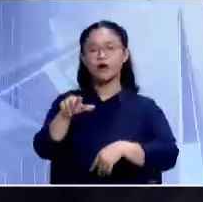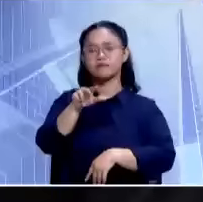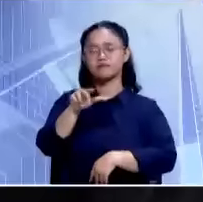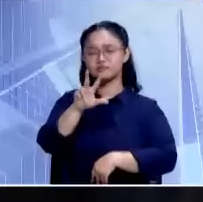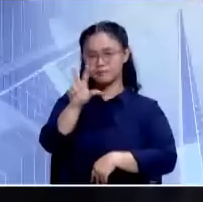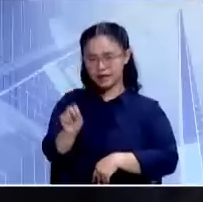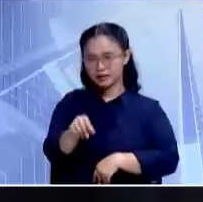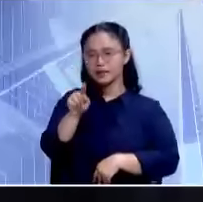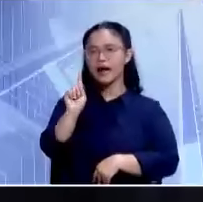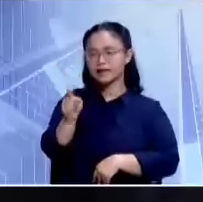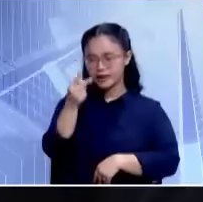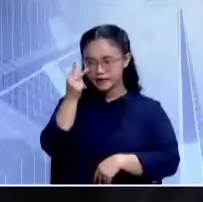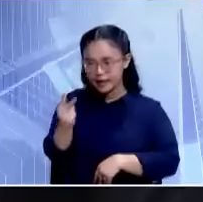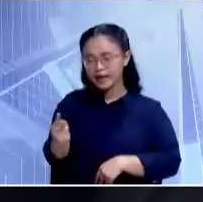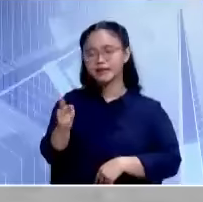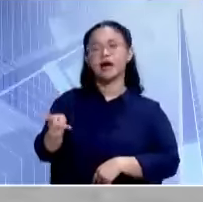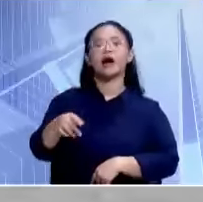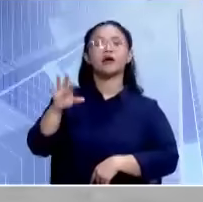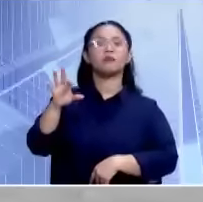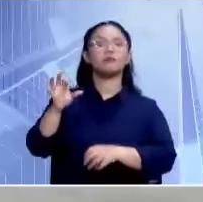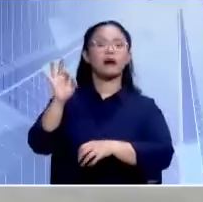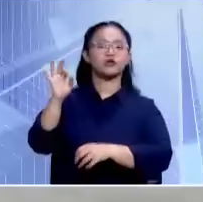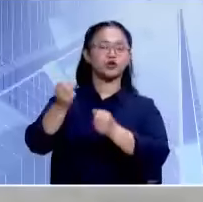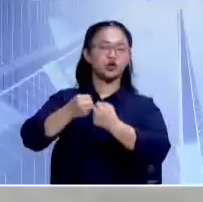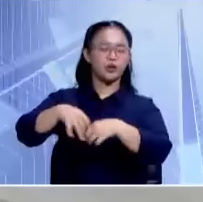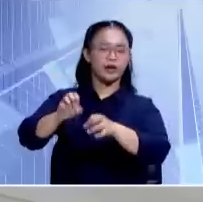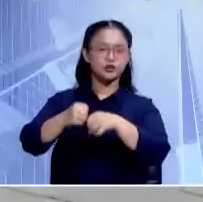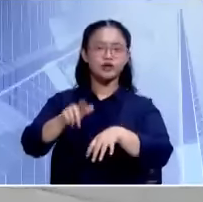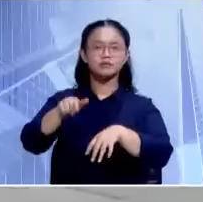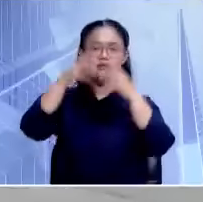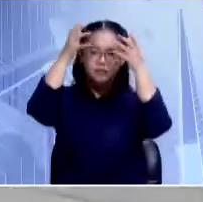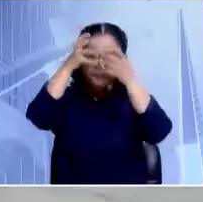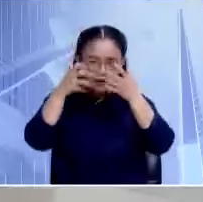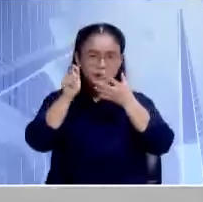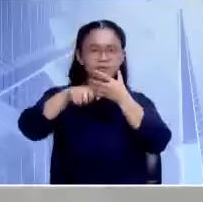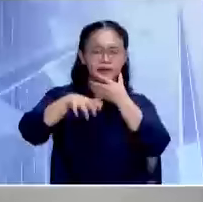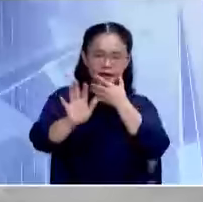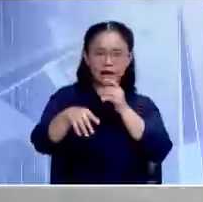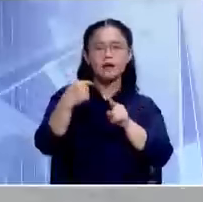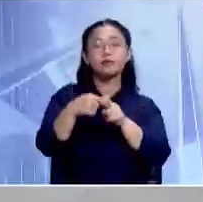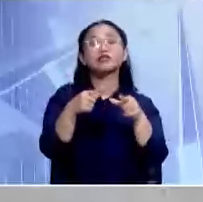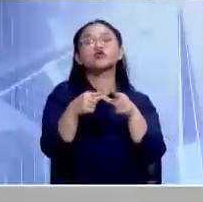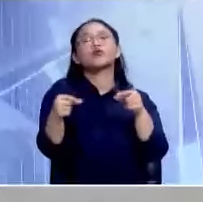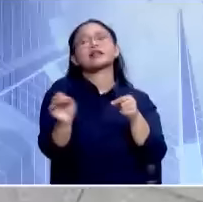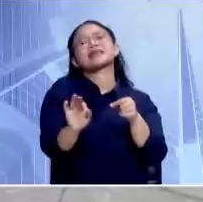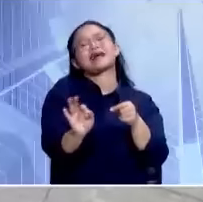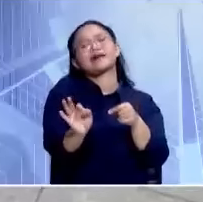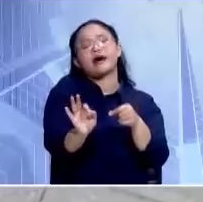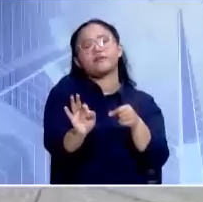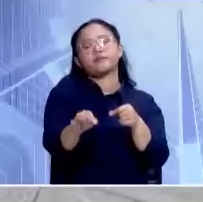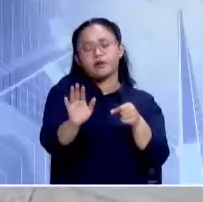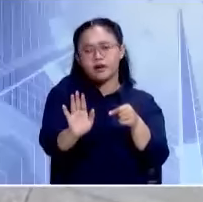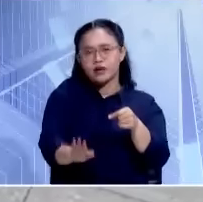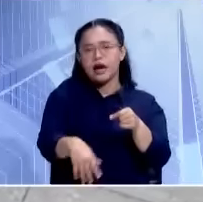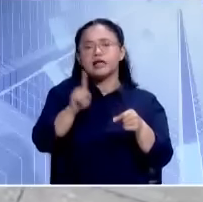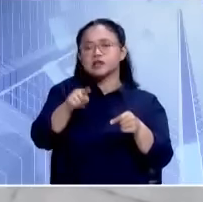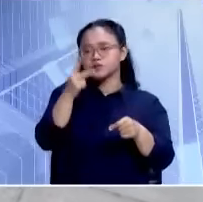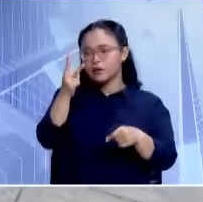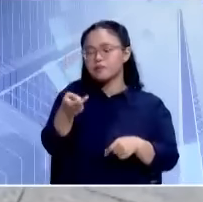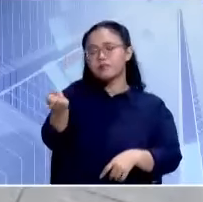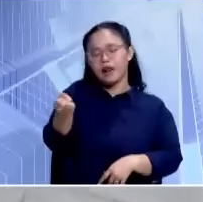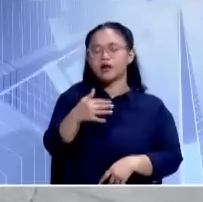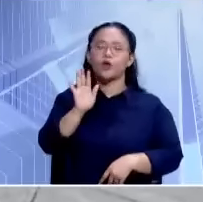bakso keliling terjaring razia polisi. Ia tidak mengenakan helm dan tidak membawa surat-surat kendaraan. Namun karena